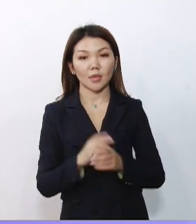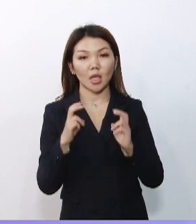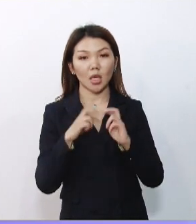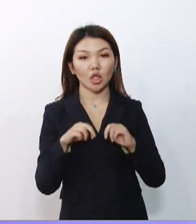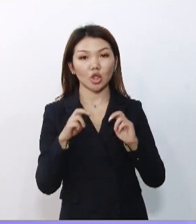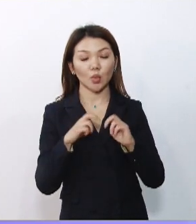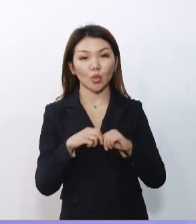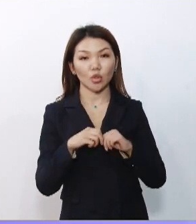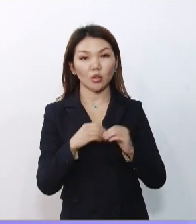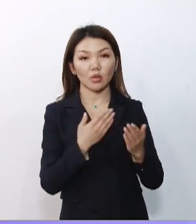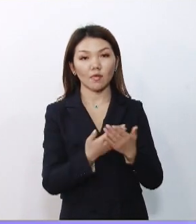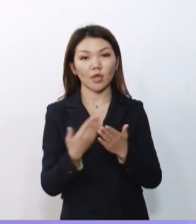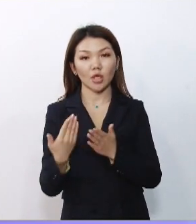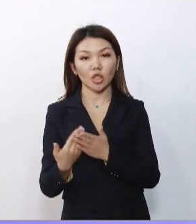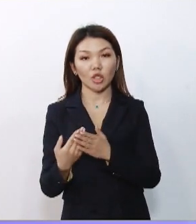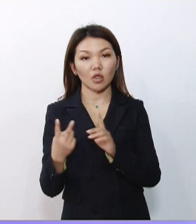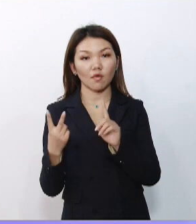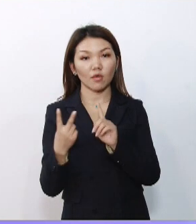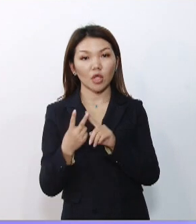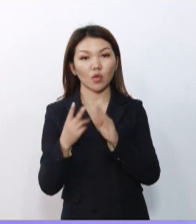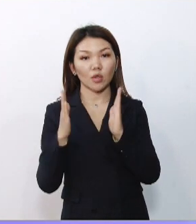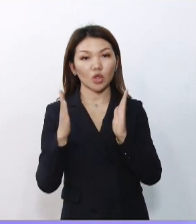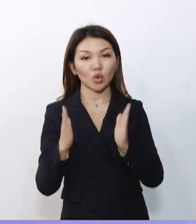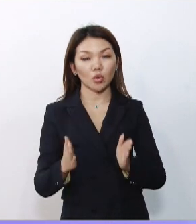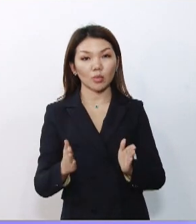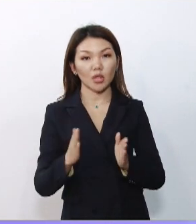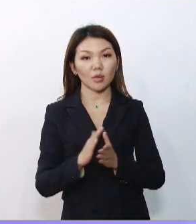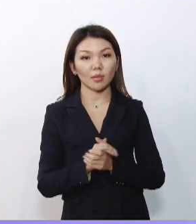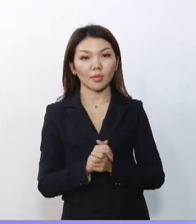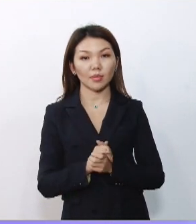Рассмотрим выражение второго столбика.